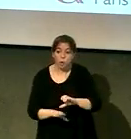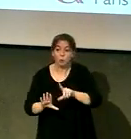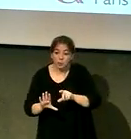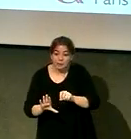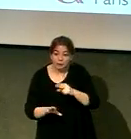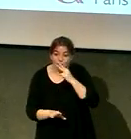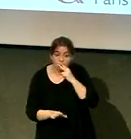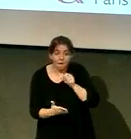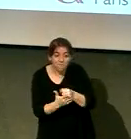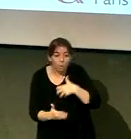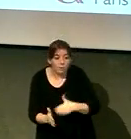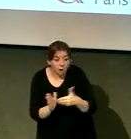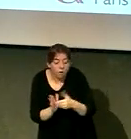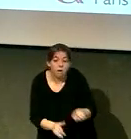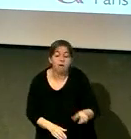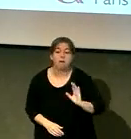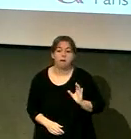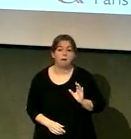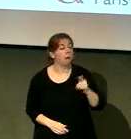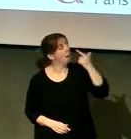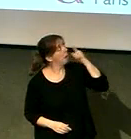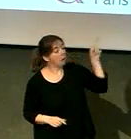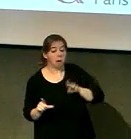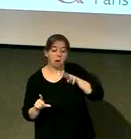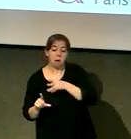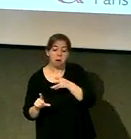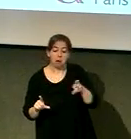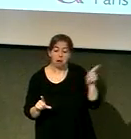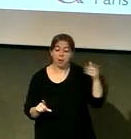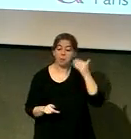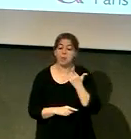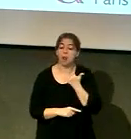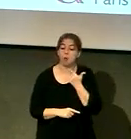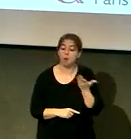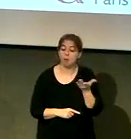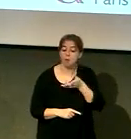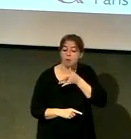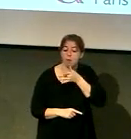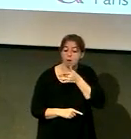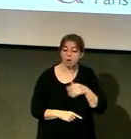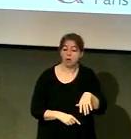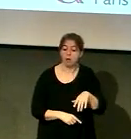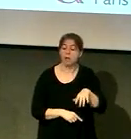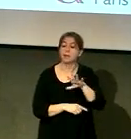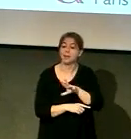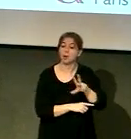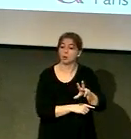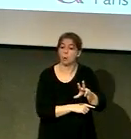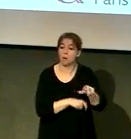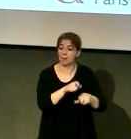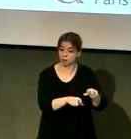matrice, du coup, dans celles qui consommaient de l'alcool, par exemple sur 53 qui consommaient de l'alcool,